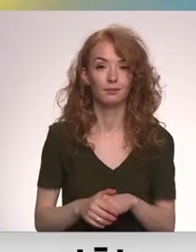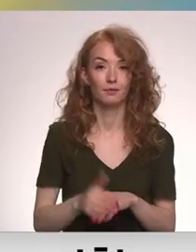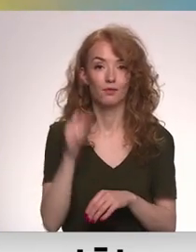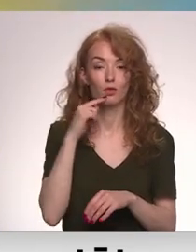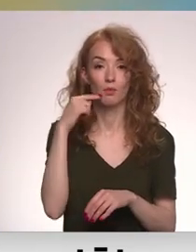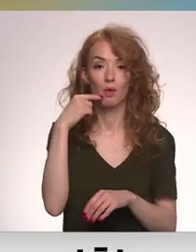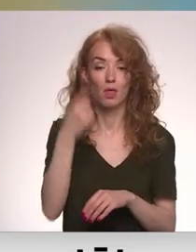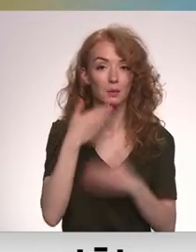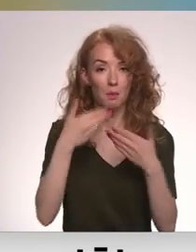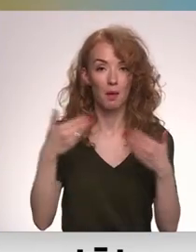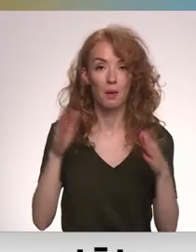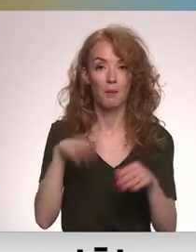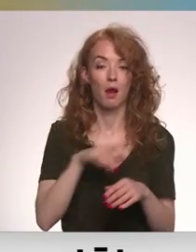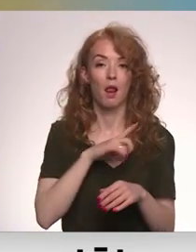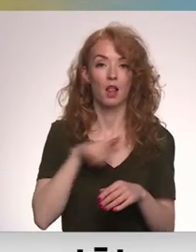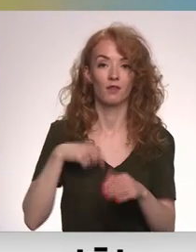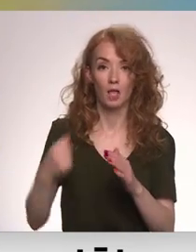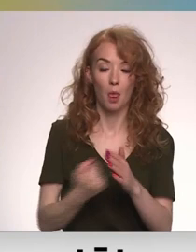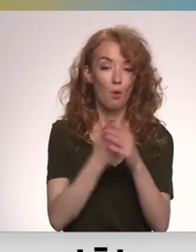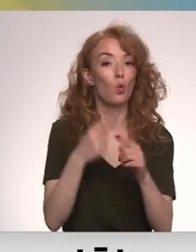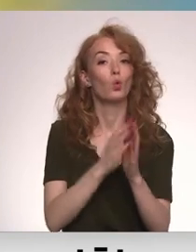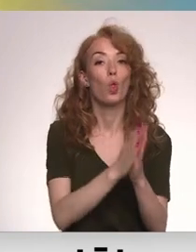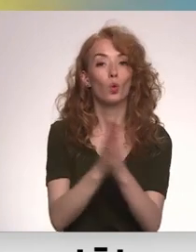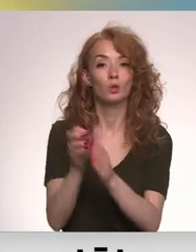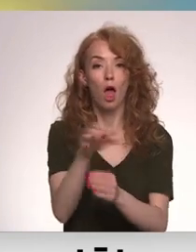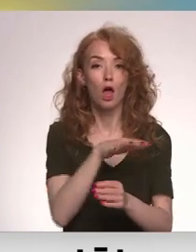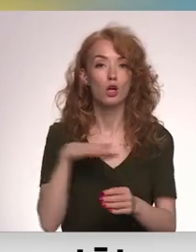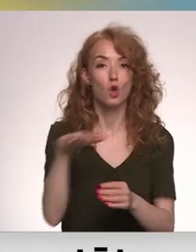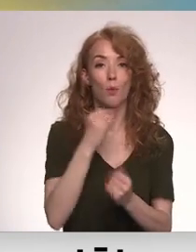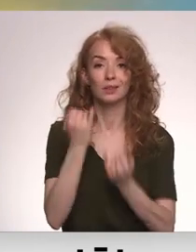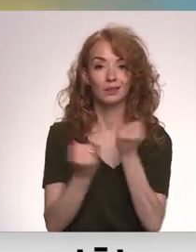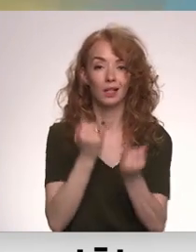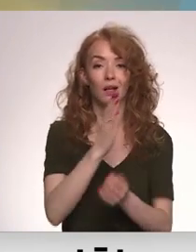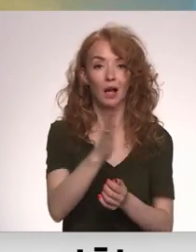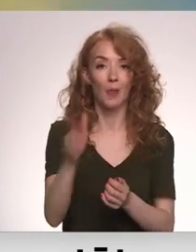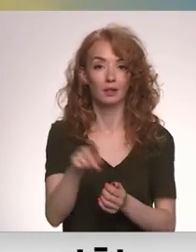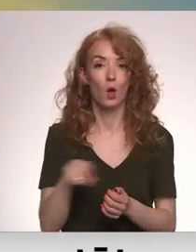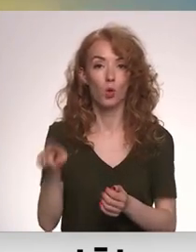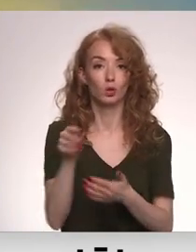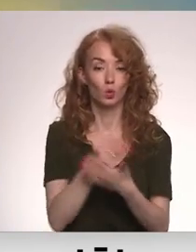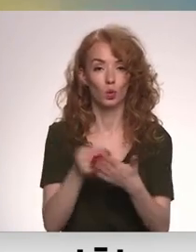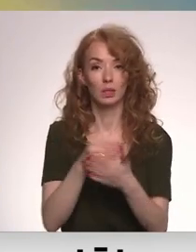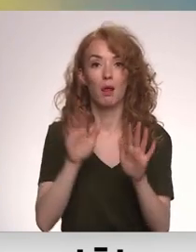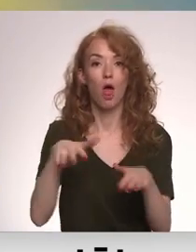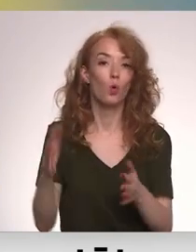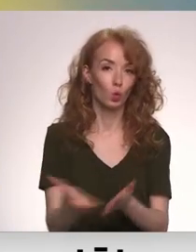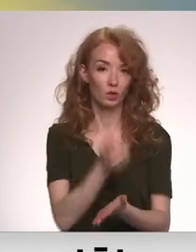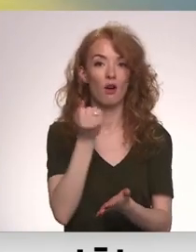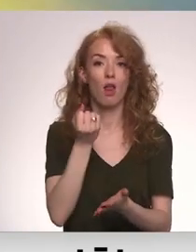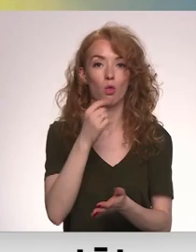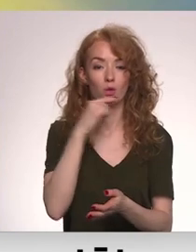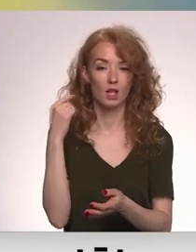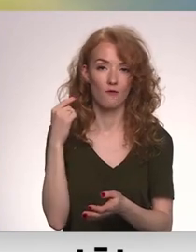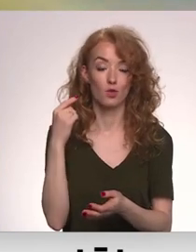Viņš pateicās par Latvijas atbalstu un aicināja Eiropā cienīt katras tautas nozīmi, lai uzvarētu Krievijas